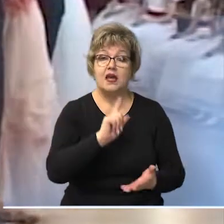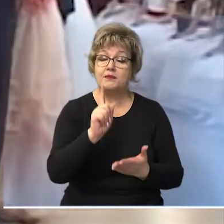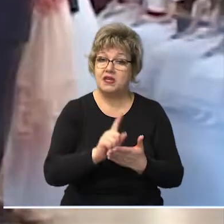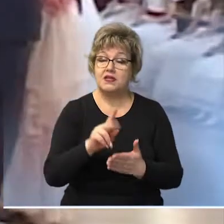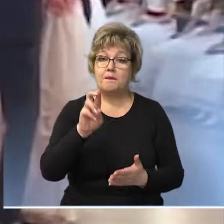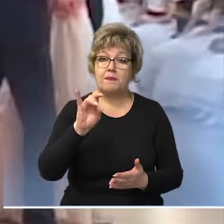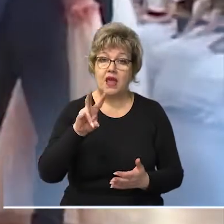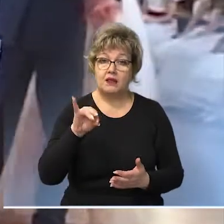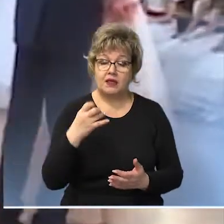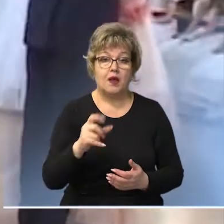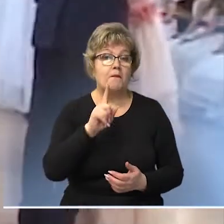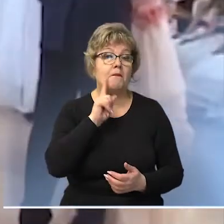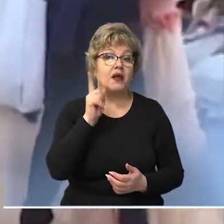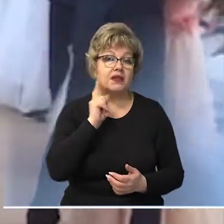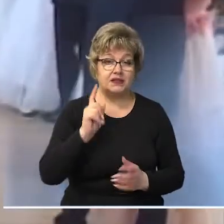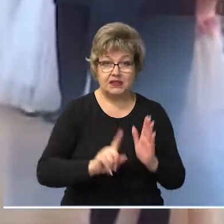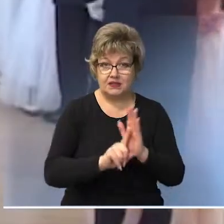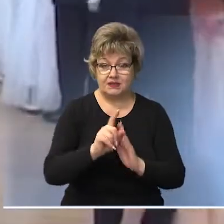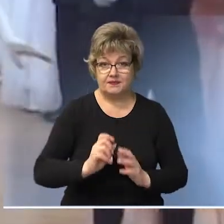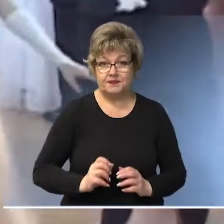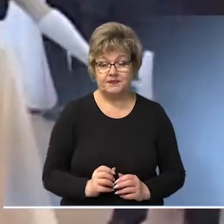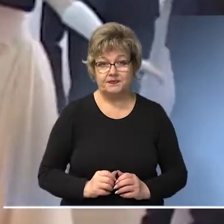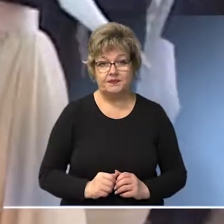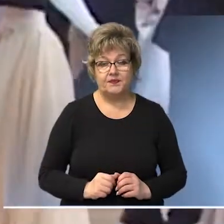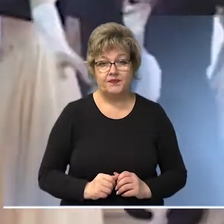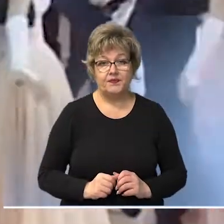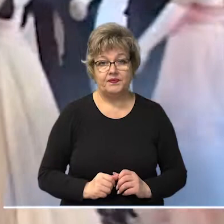конечно, белый. Один из самых молодых.